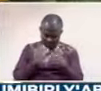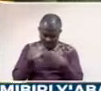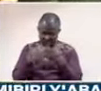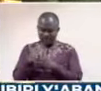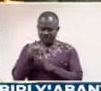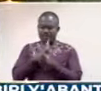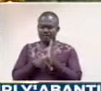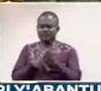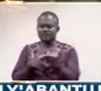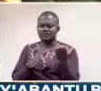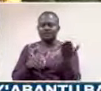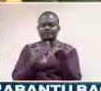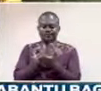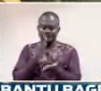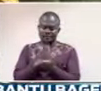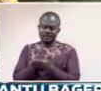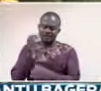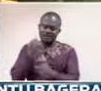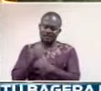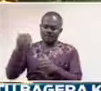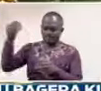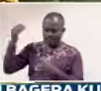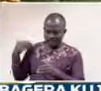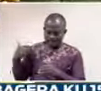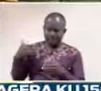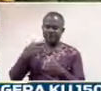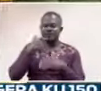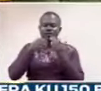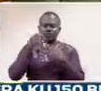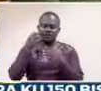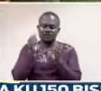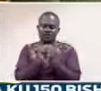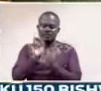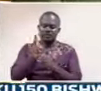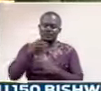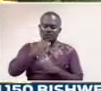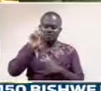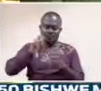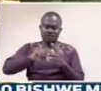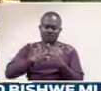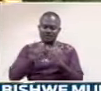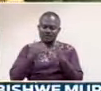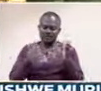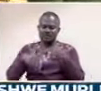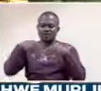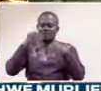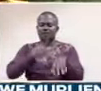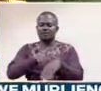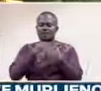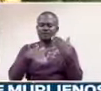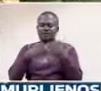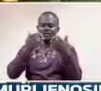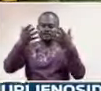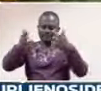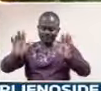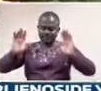kubihame, nuko mu by'ukuri abakoze mbere ndavuga mu kwezi kwa 12 aribo bagomba kubanza guhabwa imyanya bose